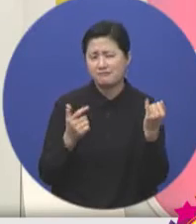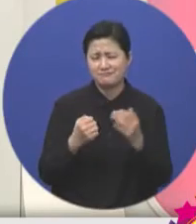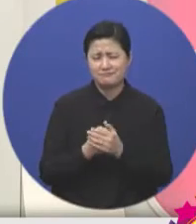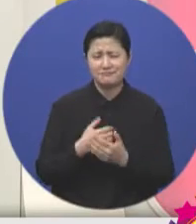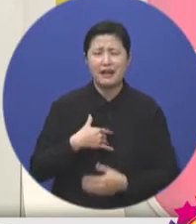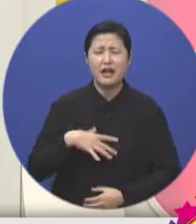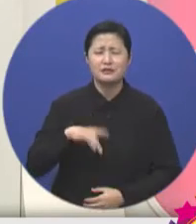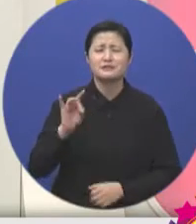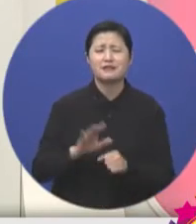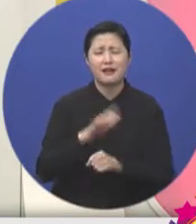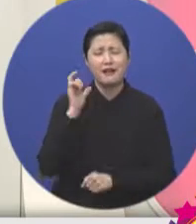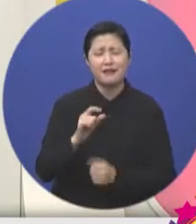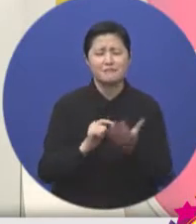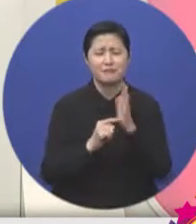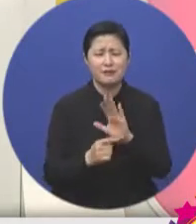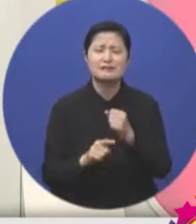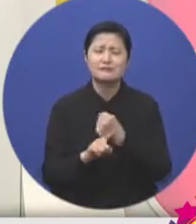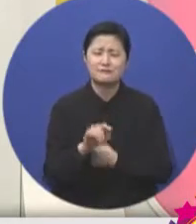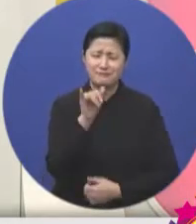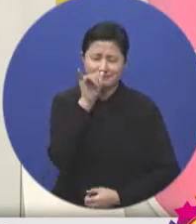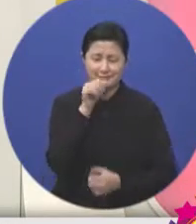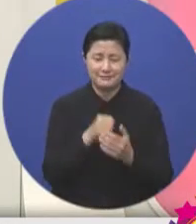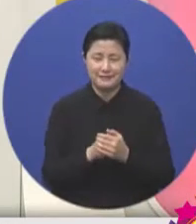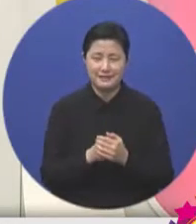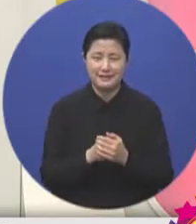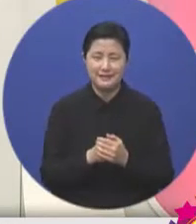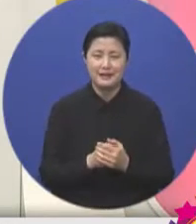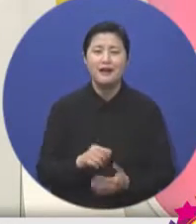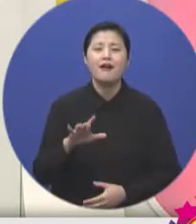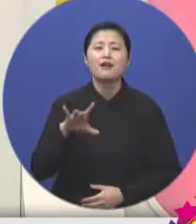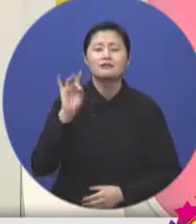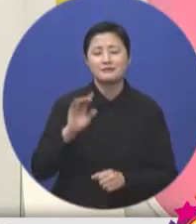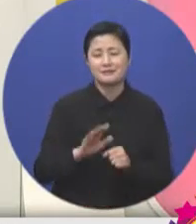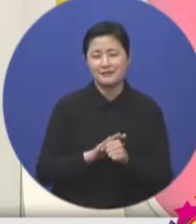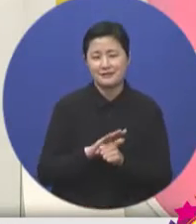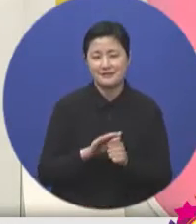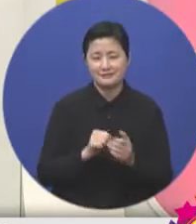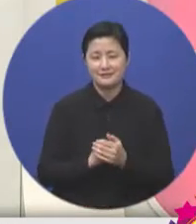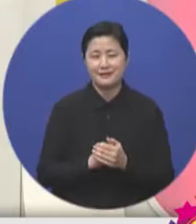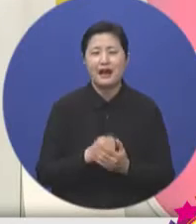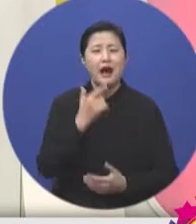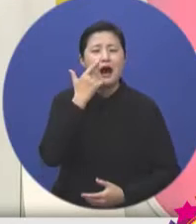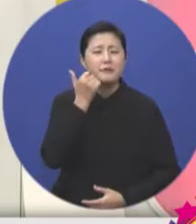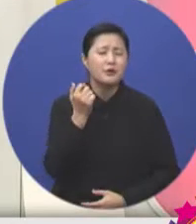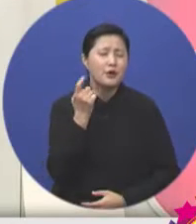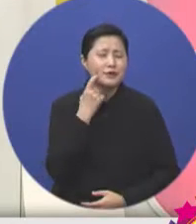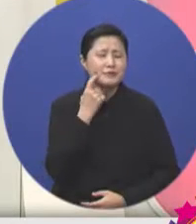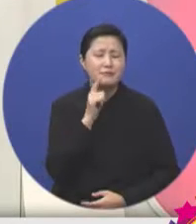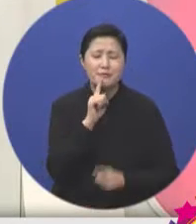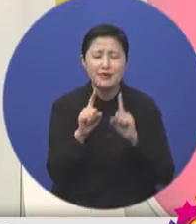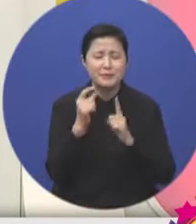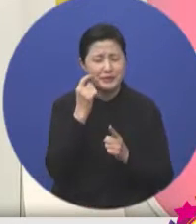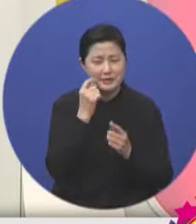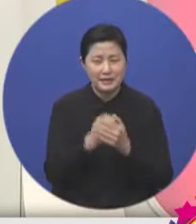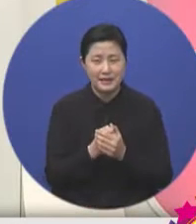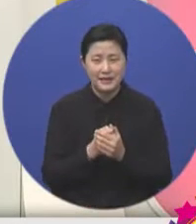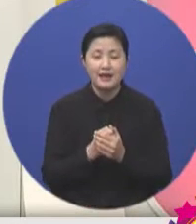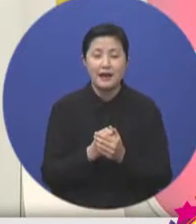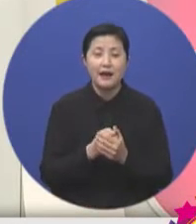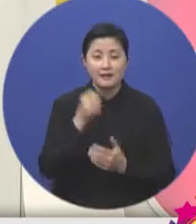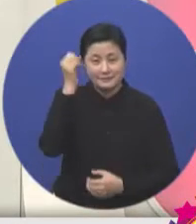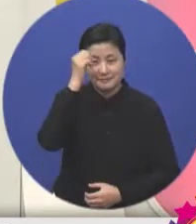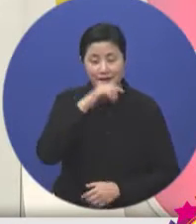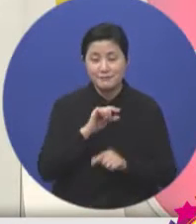첫사랑이라고 그렇구나. 강조를 했잖아요. 아, 첫사랑은 안 이루어지죠? 아버님도 예. 거짓말을 못하세요. 대부분의 남자들은 아,